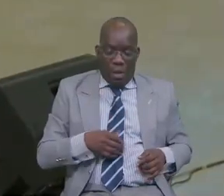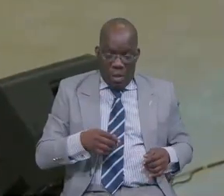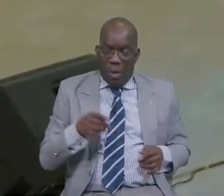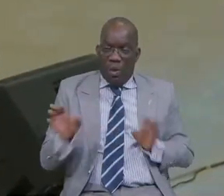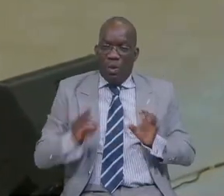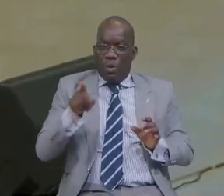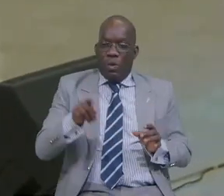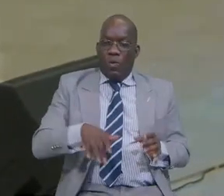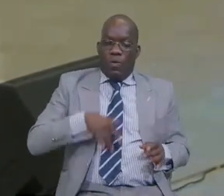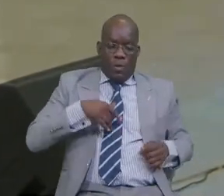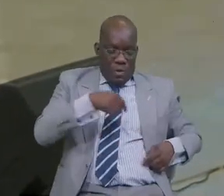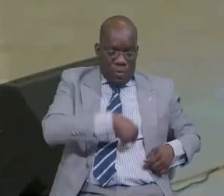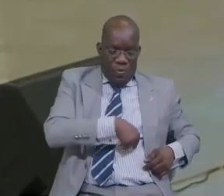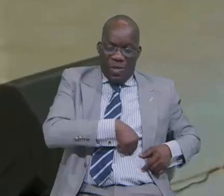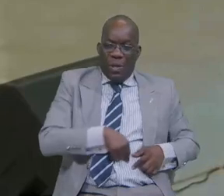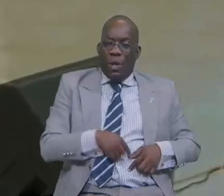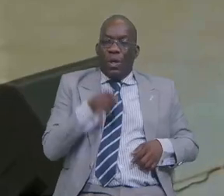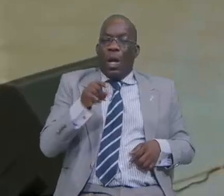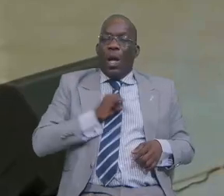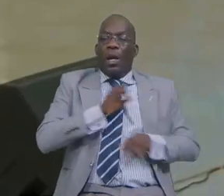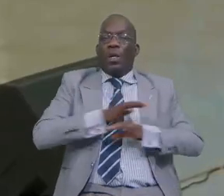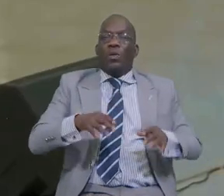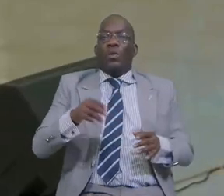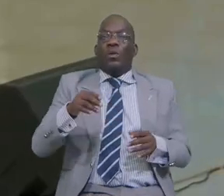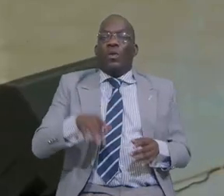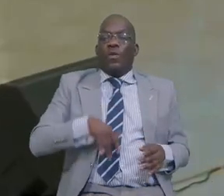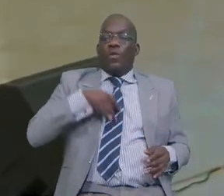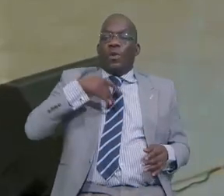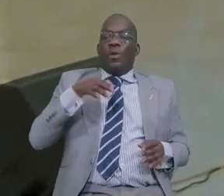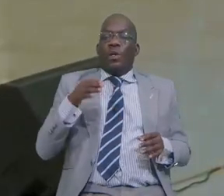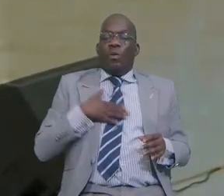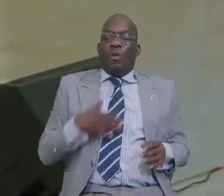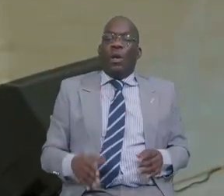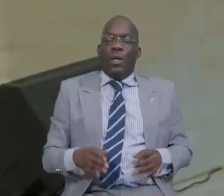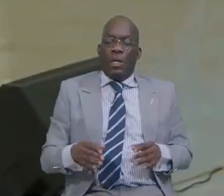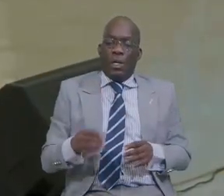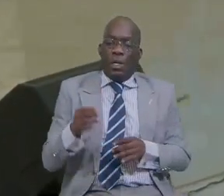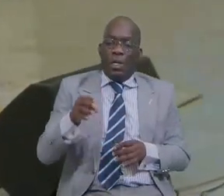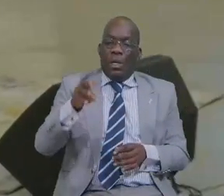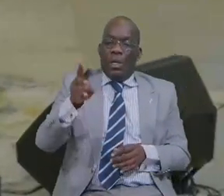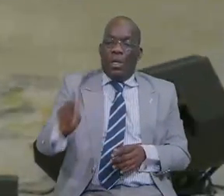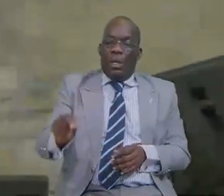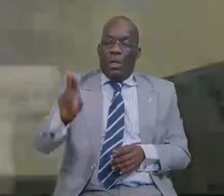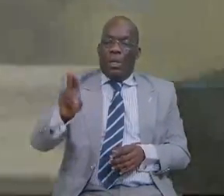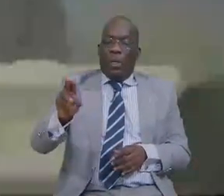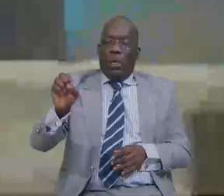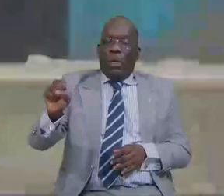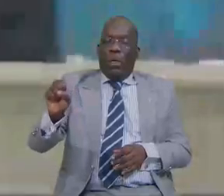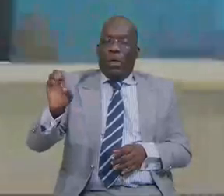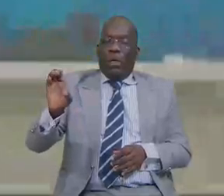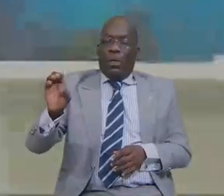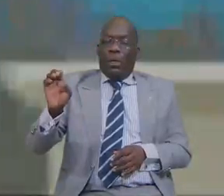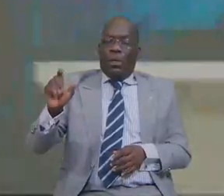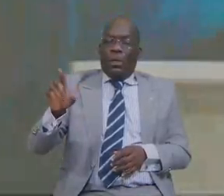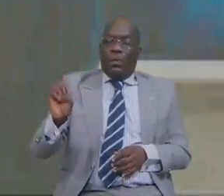je ne sens pas mes intestins, je ne sens pas mes nerfs, je ne sens pas mes muscles, je ne sens pas mon